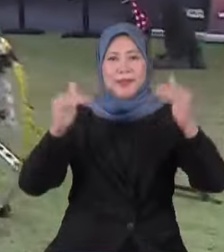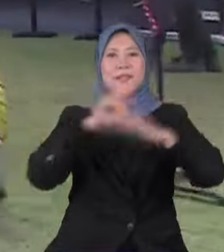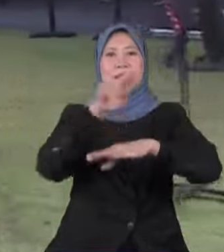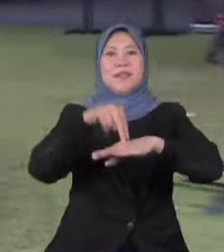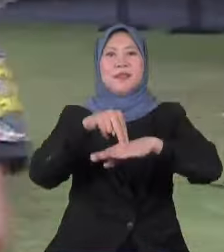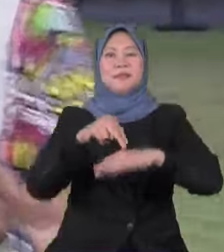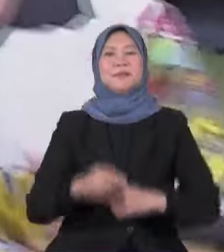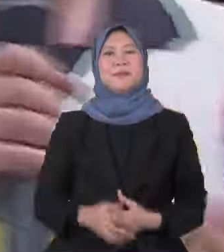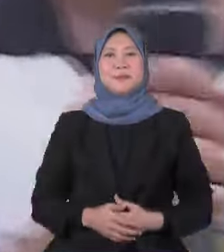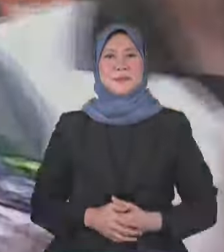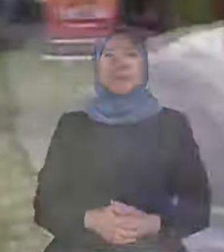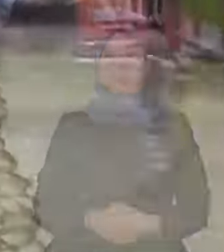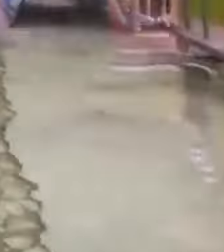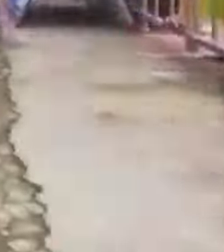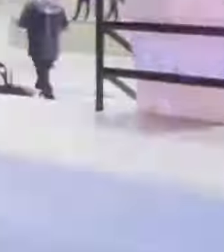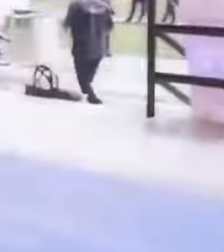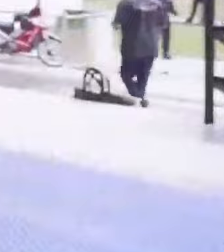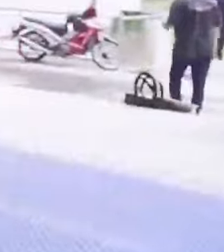Kebangsaan.